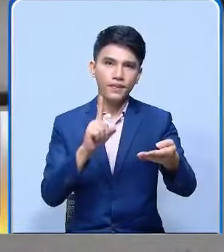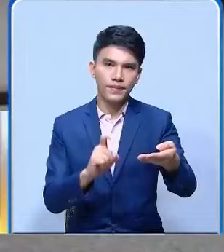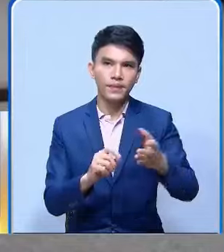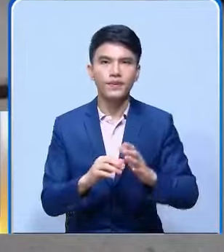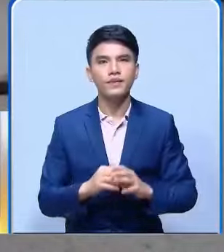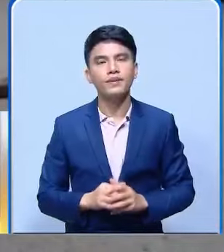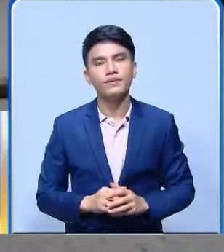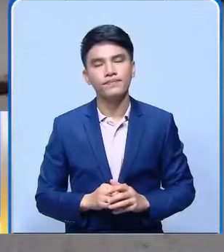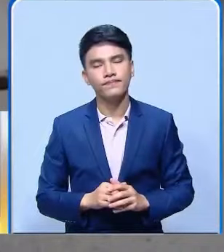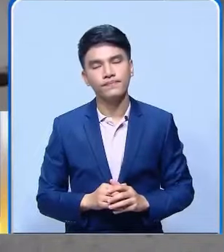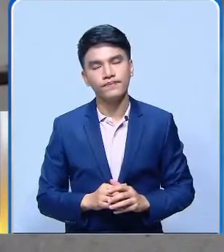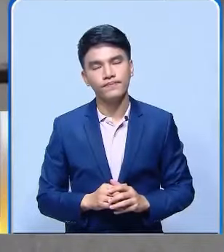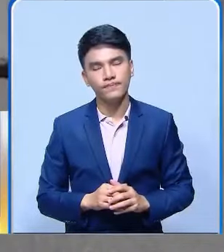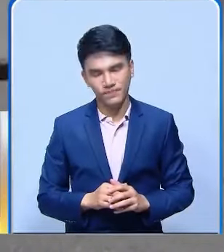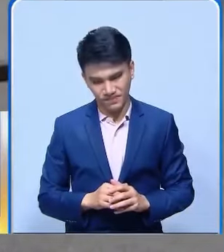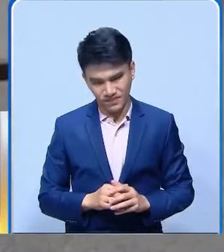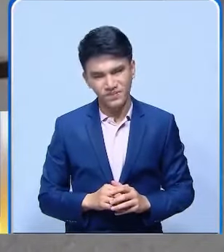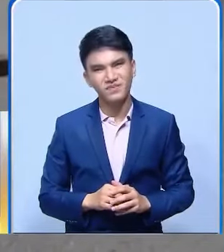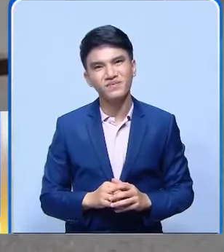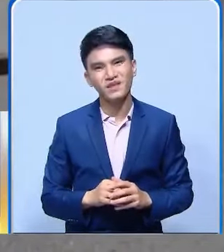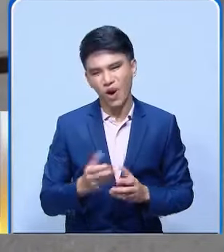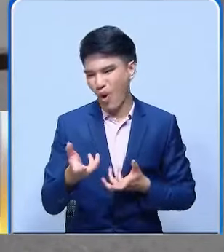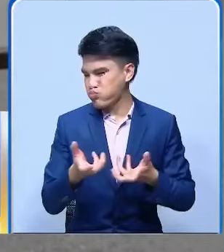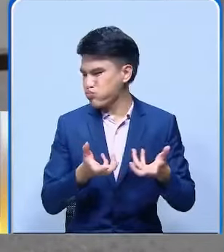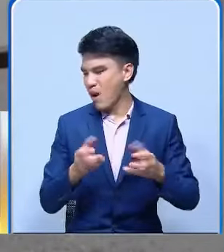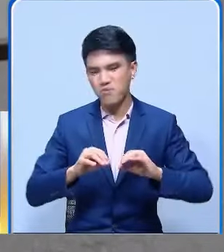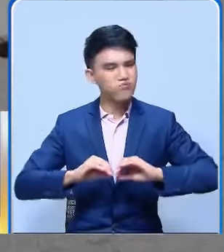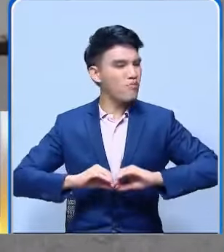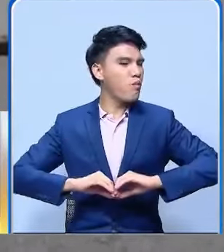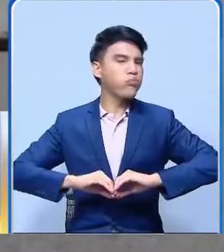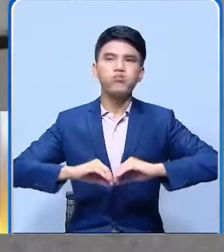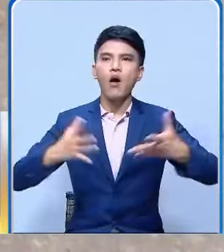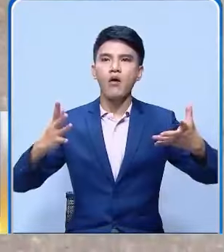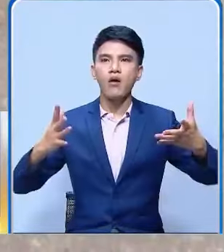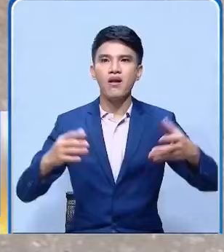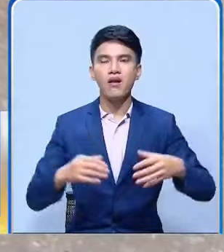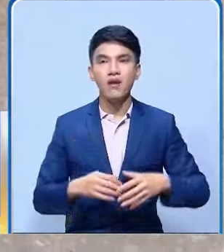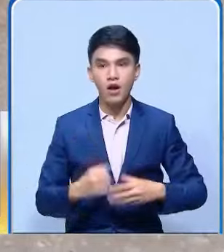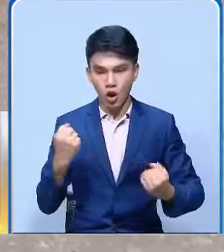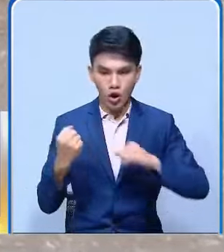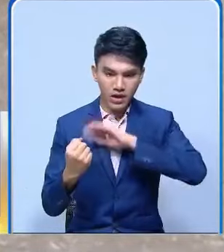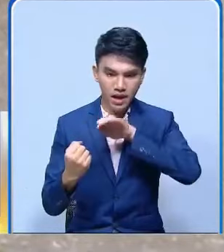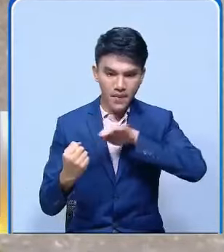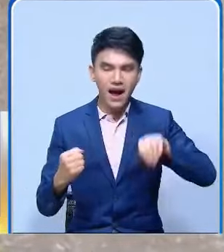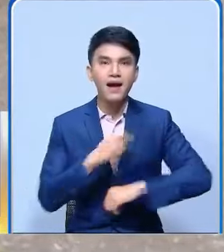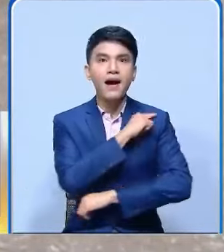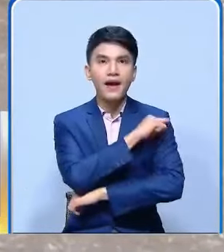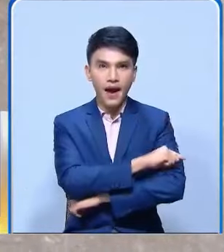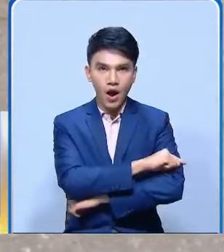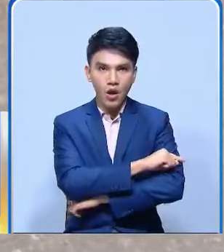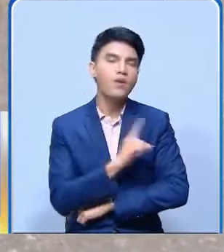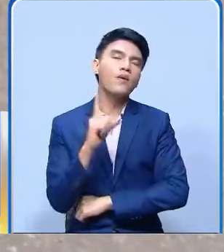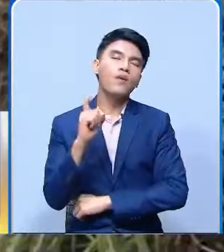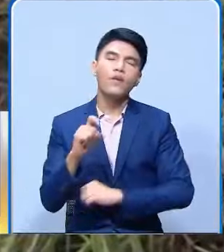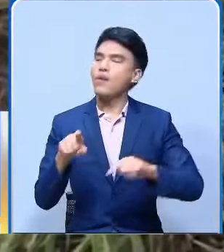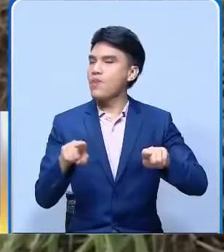ล้อชี้ฟ้าอยู่นะคะชิ้นส่วนรถนี่พังกระจัดกระจายกระเด็นกระดอนไปหมดส่วนรถกระบะสีขาวที่ถูกชนด้านหน้าพังเสียหายอย่